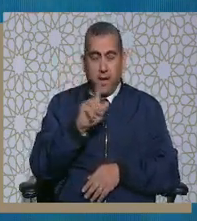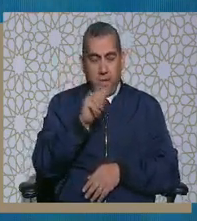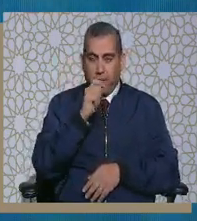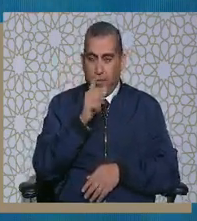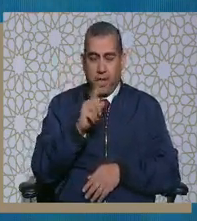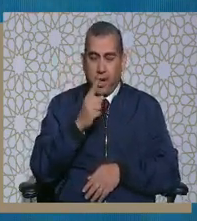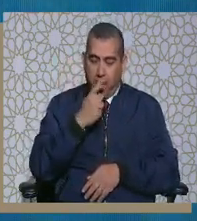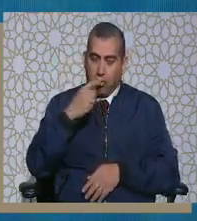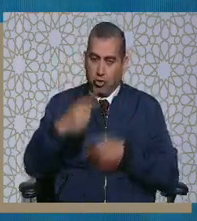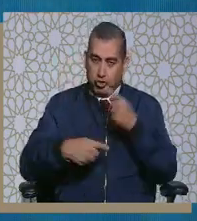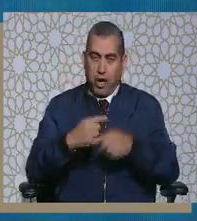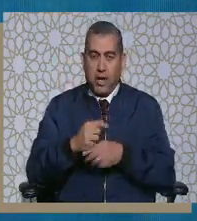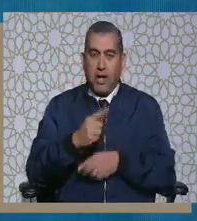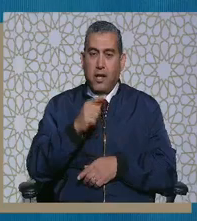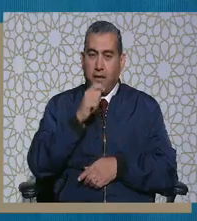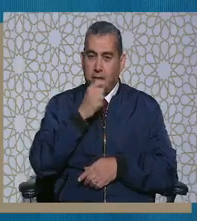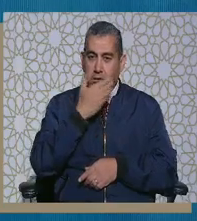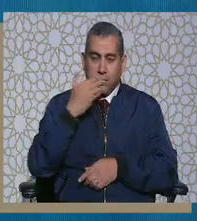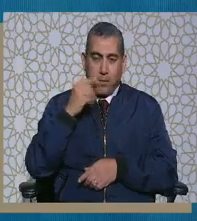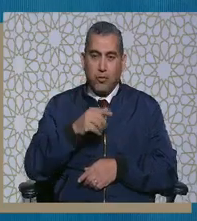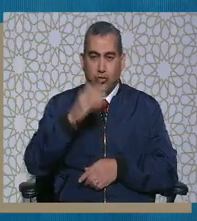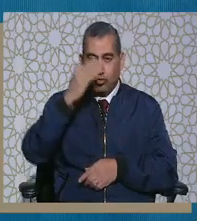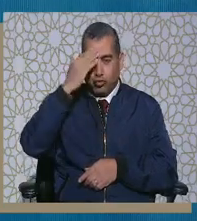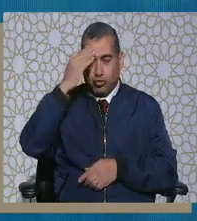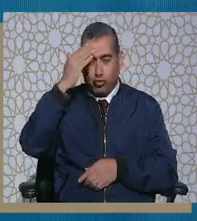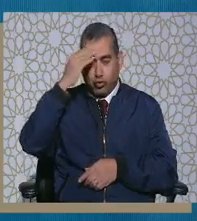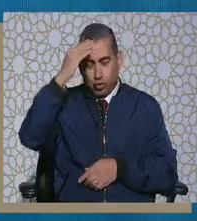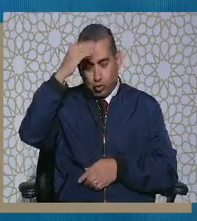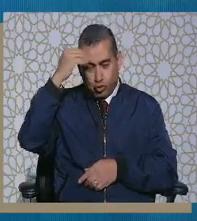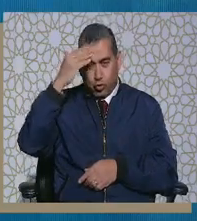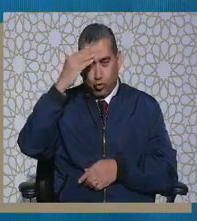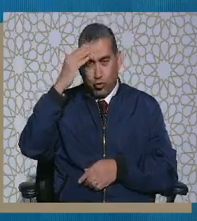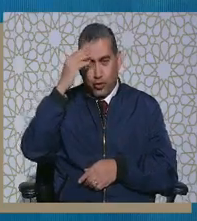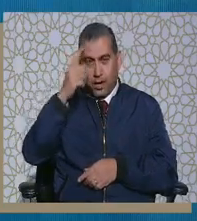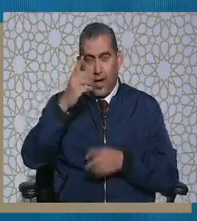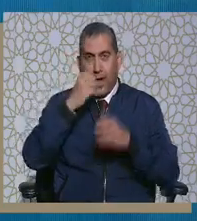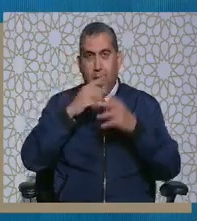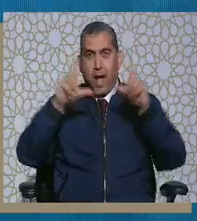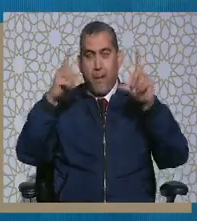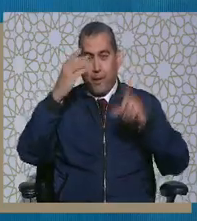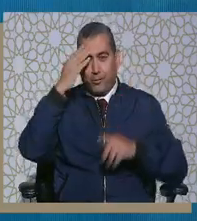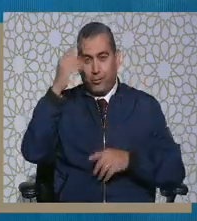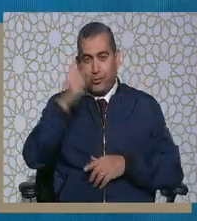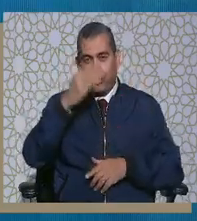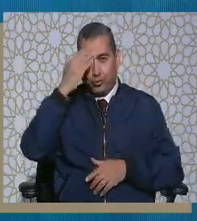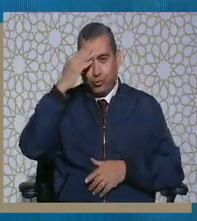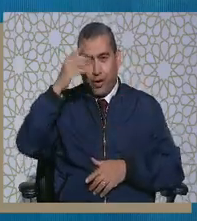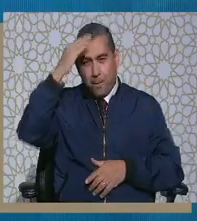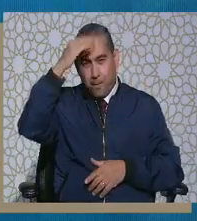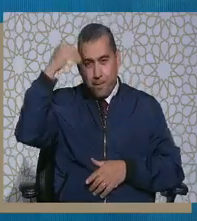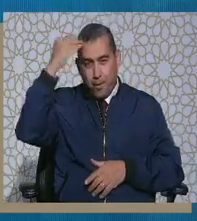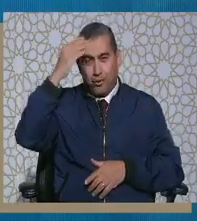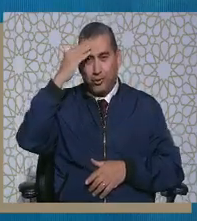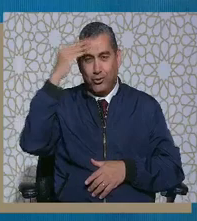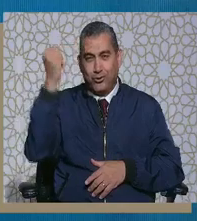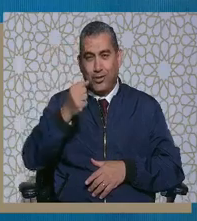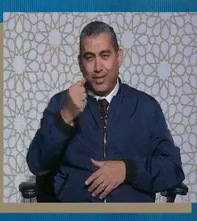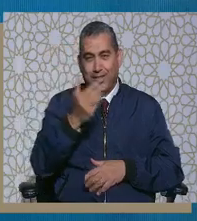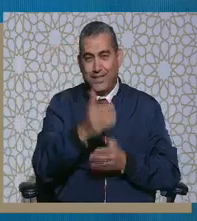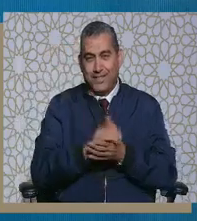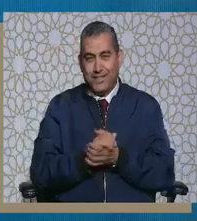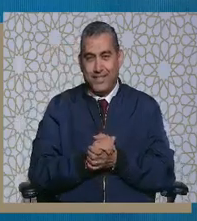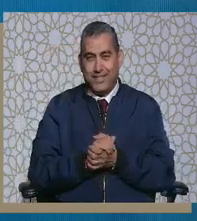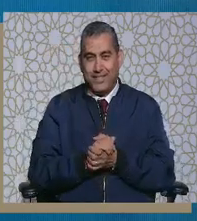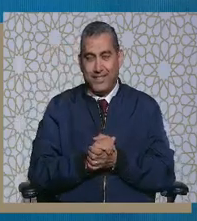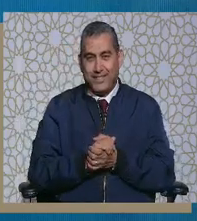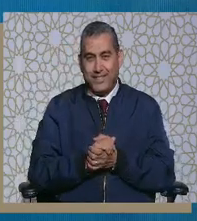لا. طب يا مش سعاده الباشا. ربنا يعزك، انت اللي امر، ربنا يبارك شكرا فيك. شكرا يا مولانا. ربنا يحفظك.